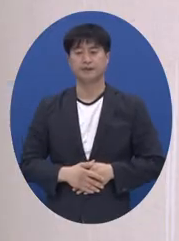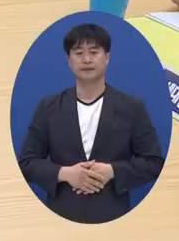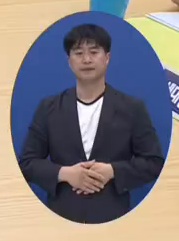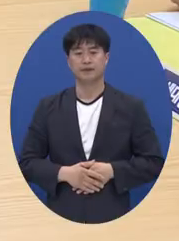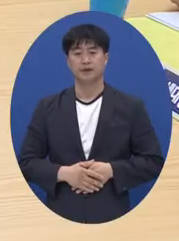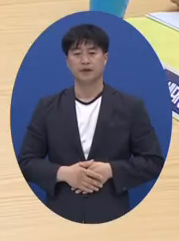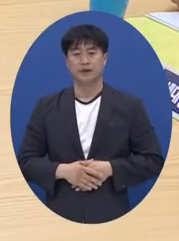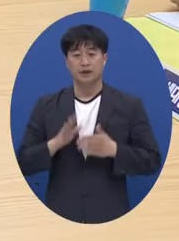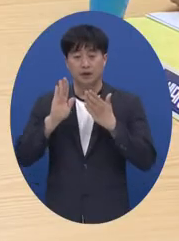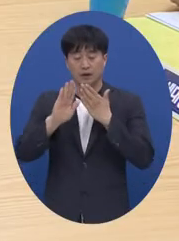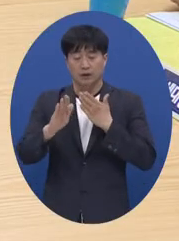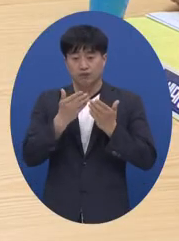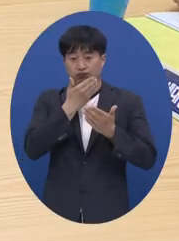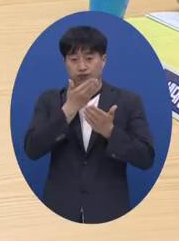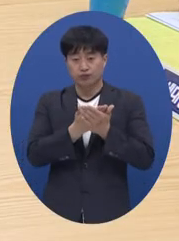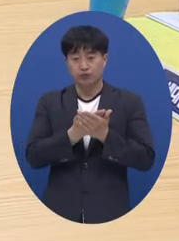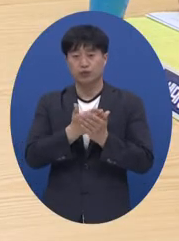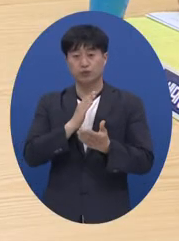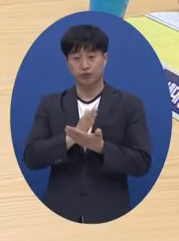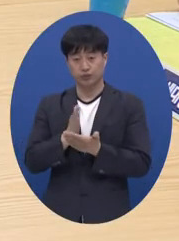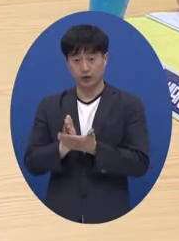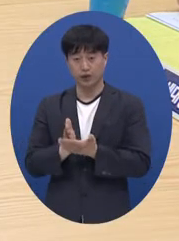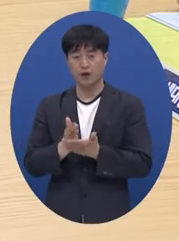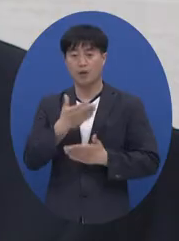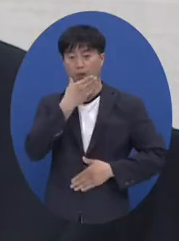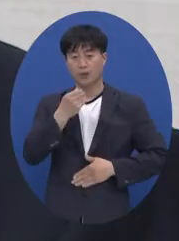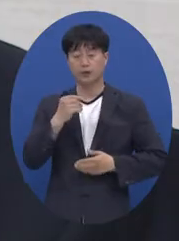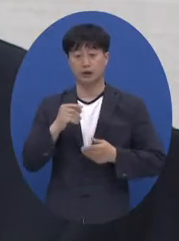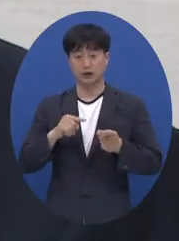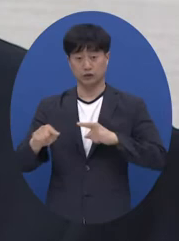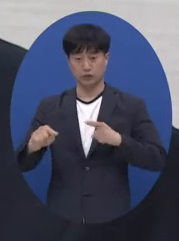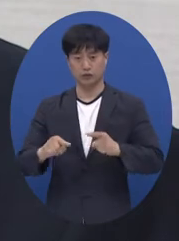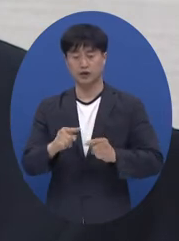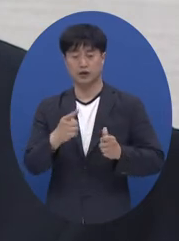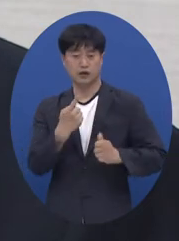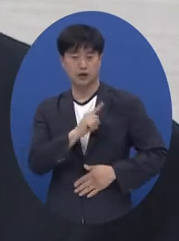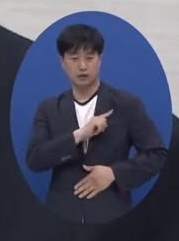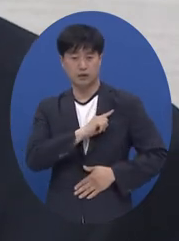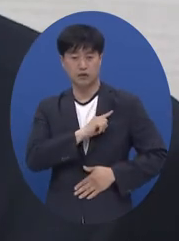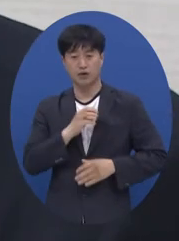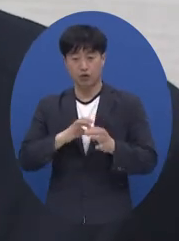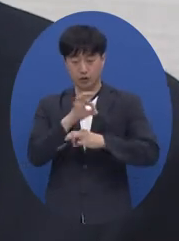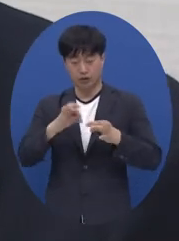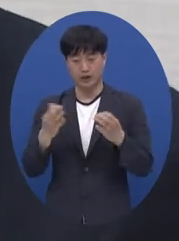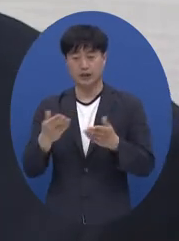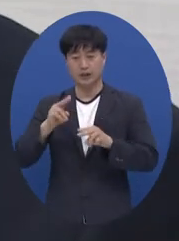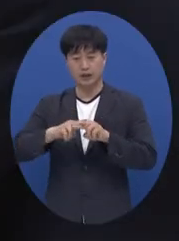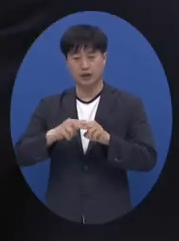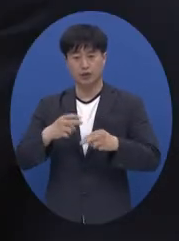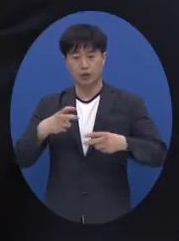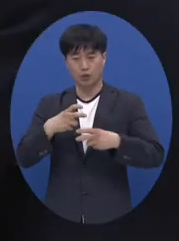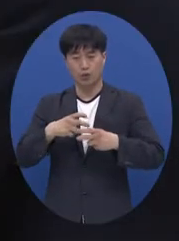있겠습니다. 앞으로 중점을 둬야 할 분야에서는 복지 정책이 1순위였고 경제 일자리와